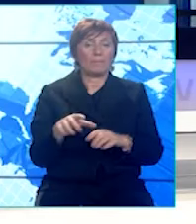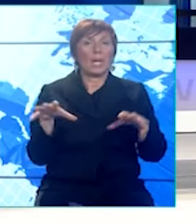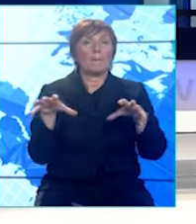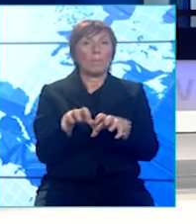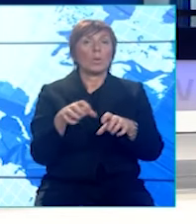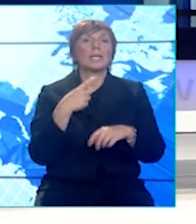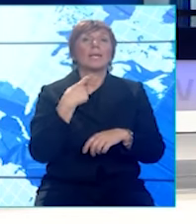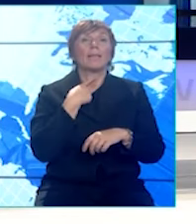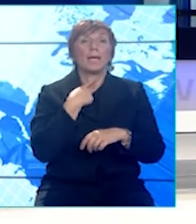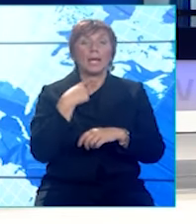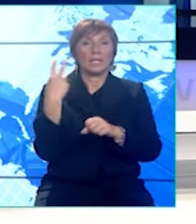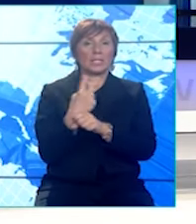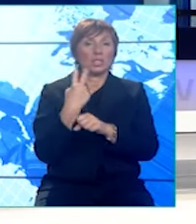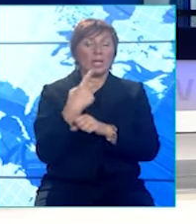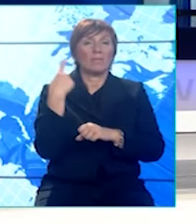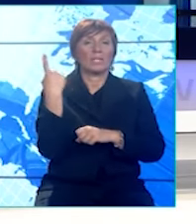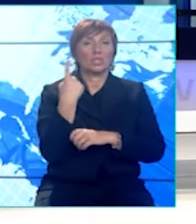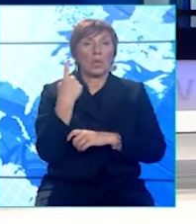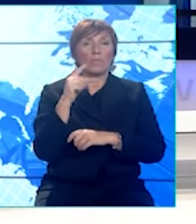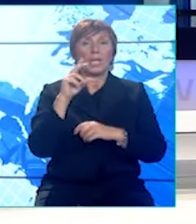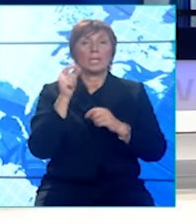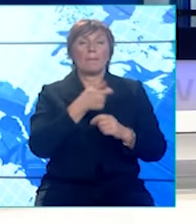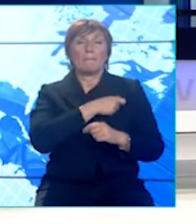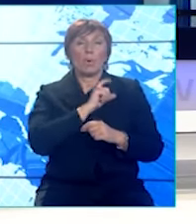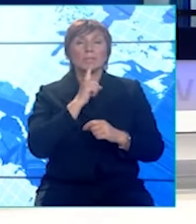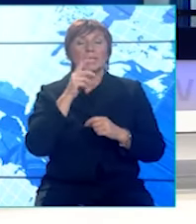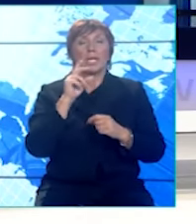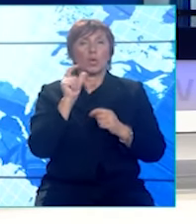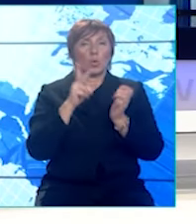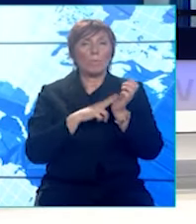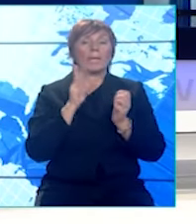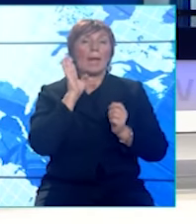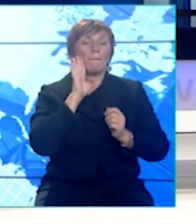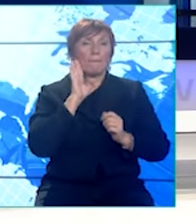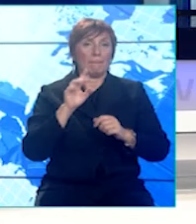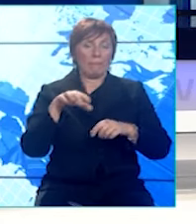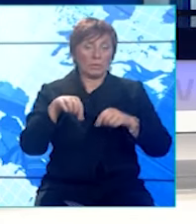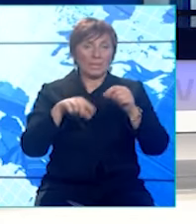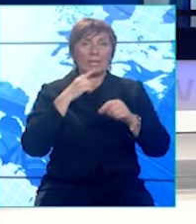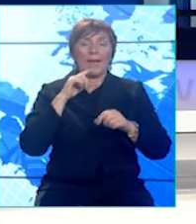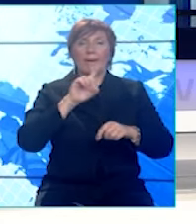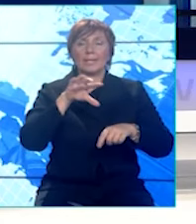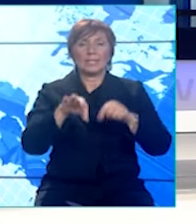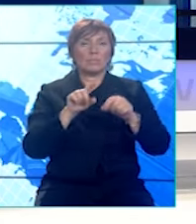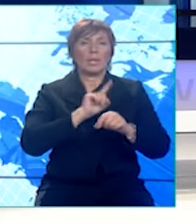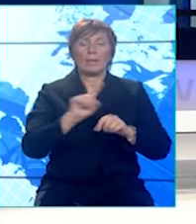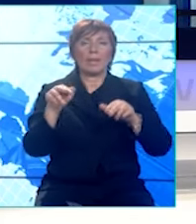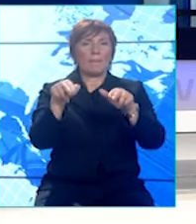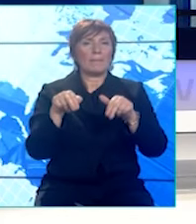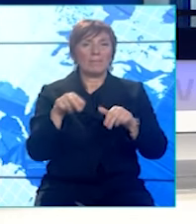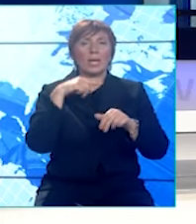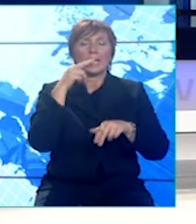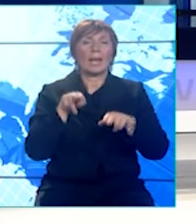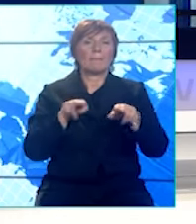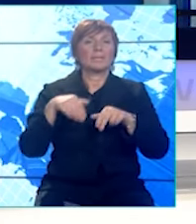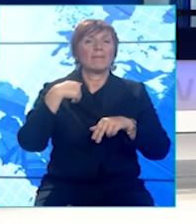Blokiranje glasanja državljana Slovenije, Poljske i Rumunije u Bosni i Hercegovini na evropskim izborima je neprihvatljivo, poručila je